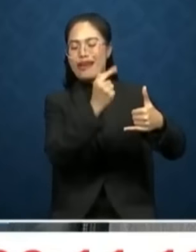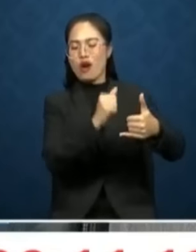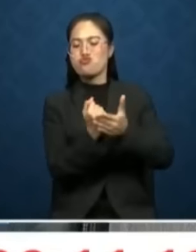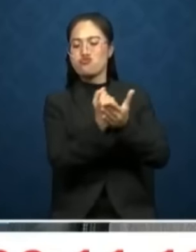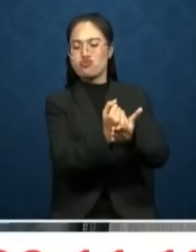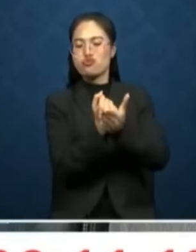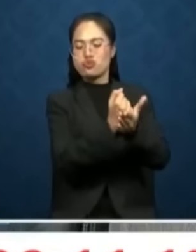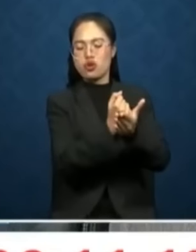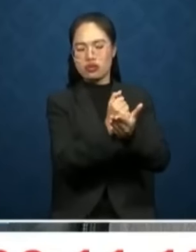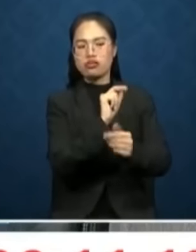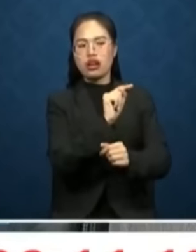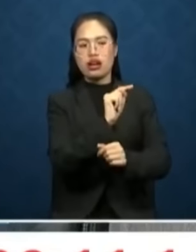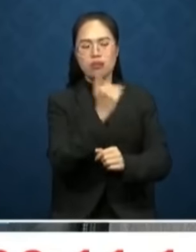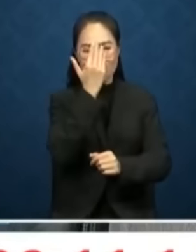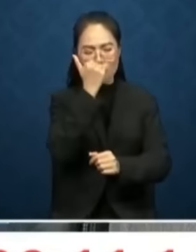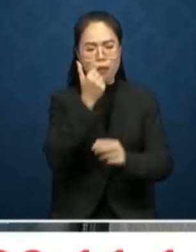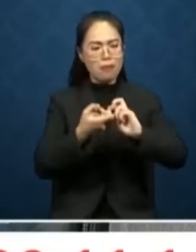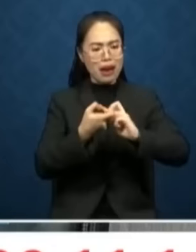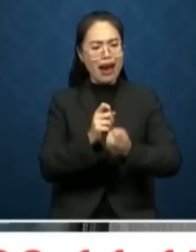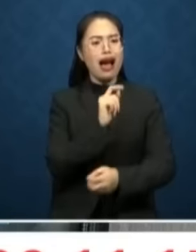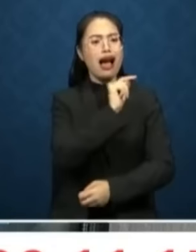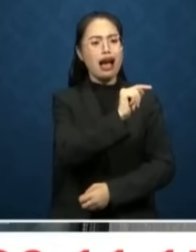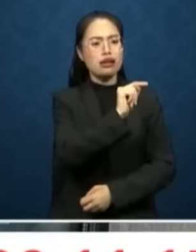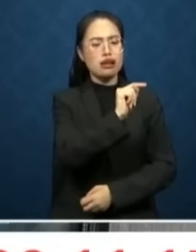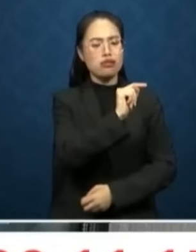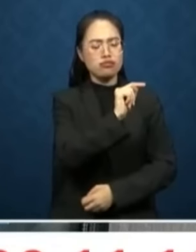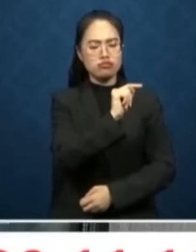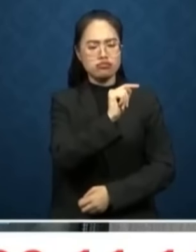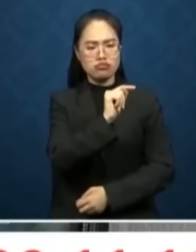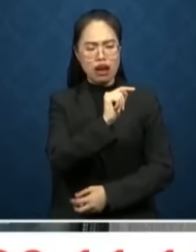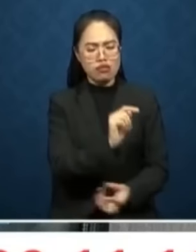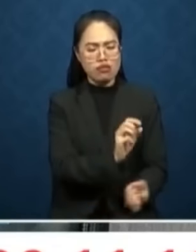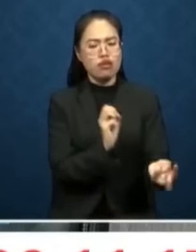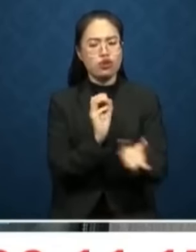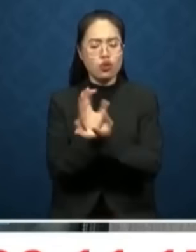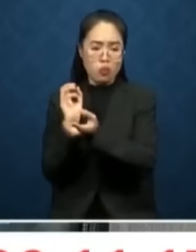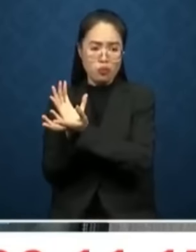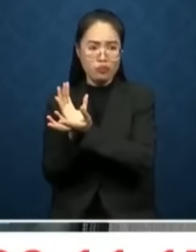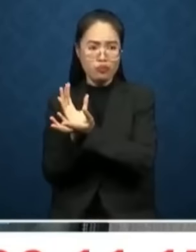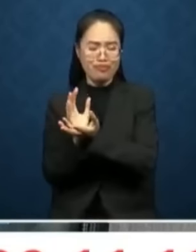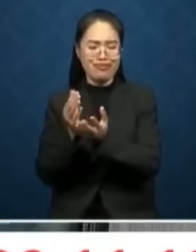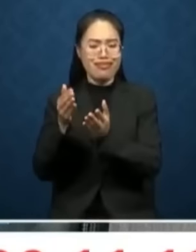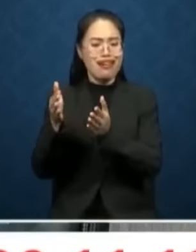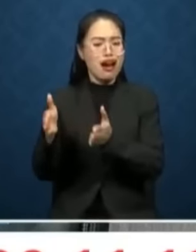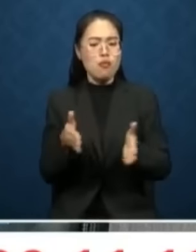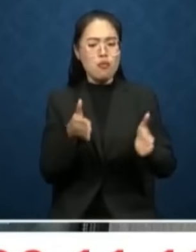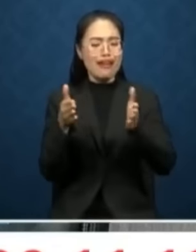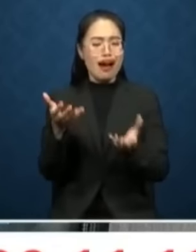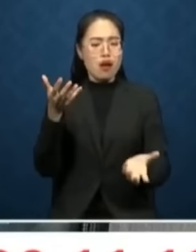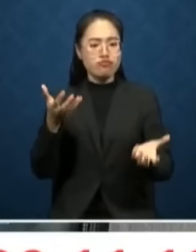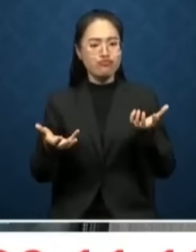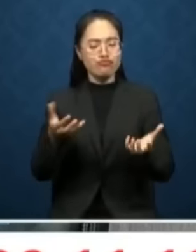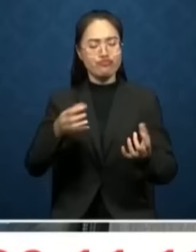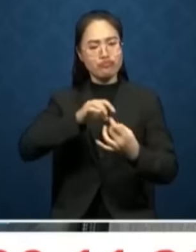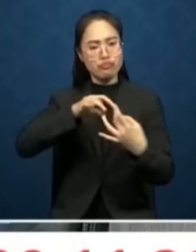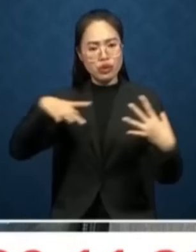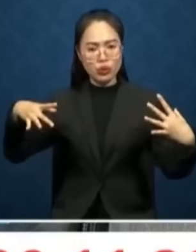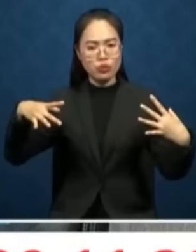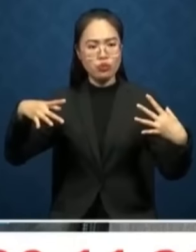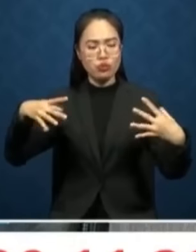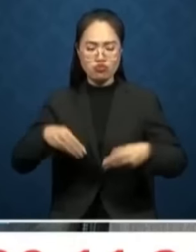ครับเพราะว่าเรื่องนี้ไม่ใช่เรื่องส่วนตัวของใครนะครับกระบวนการยุติธรรมที่ไม่ตรงปกกระบวนการยุติธรรม